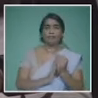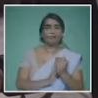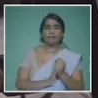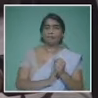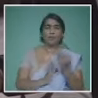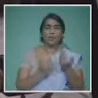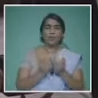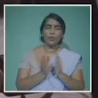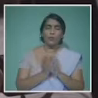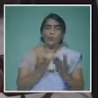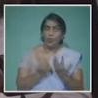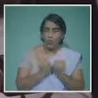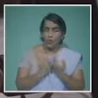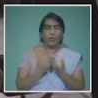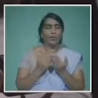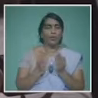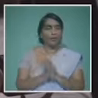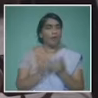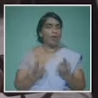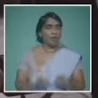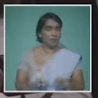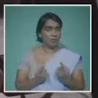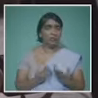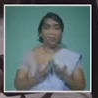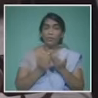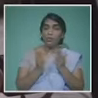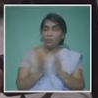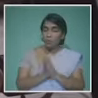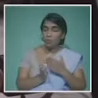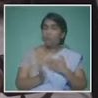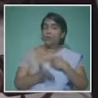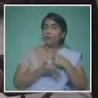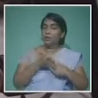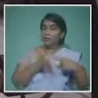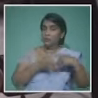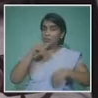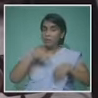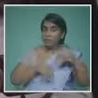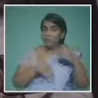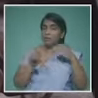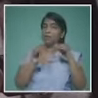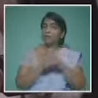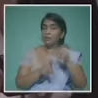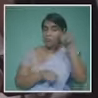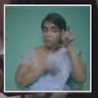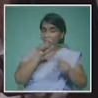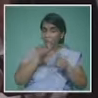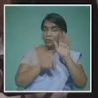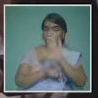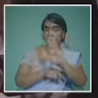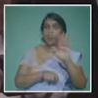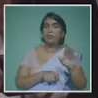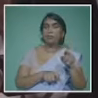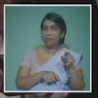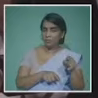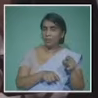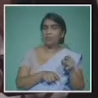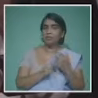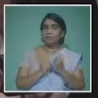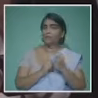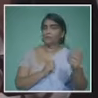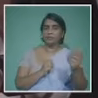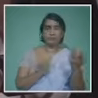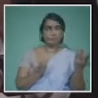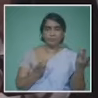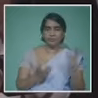තමන්ගේ ඕනෑපාකම් තමන්ගේ අවශ්‍යතා තමන්ගේ ඡන්දයෙන් පත්වෙච්ච නියෝජිතයන් හරහා ඉෂ්ට කර